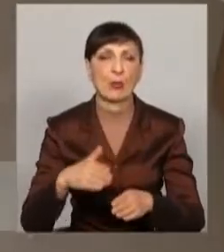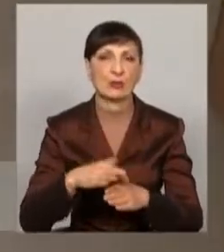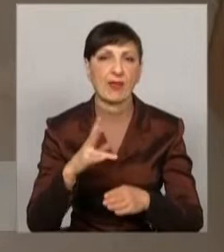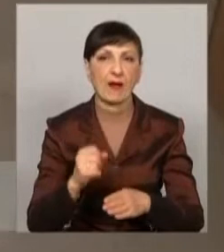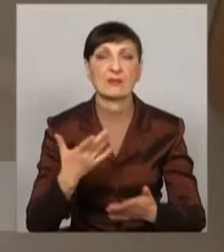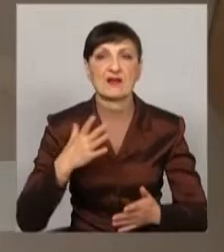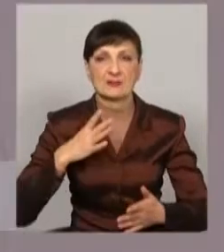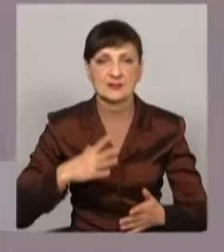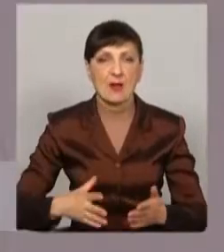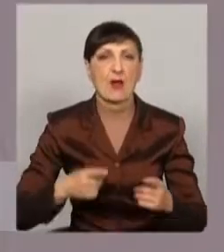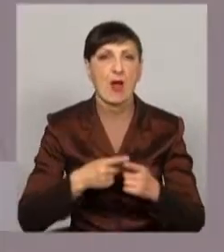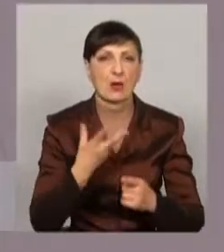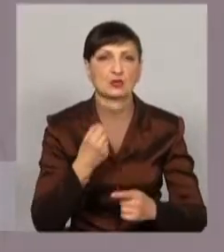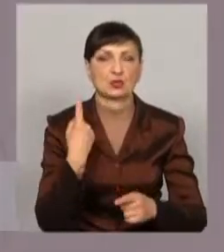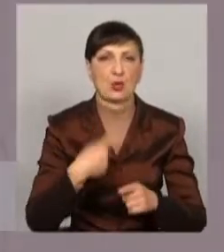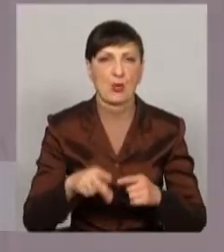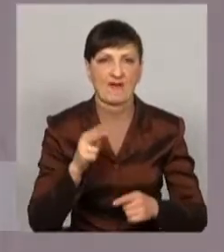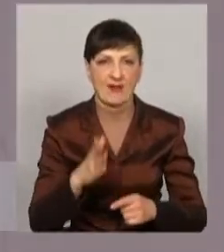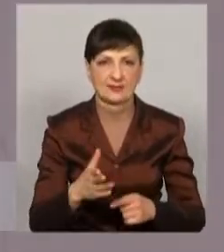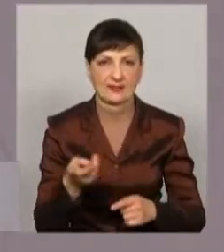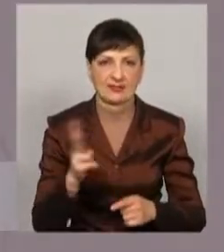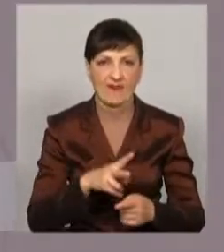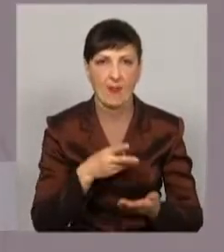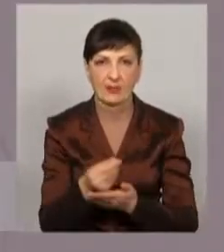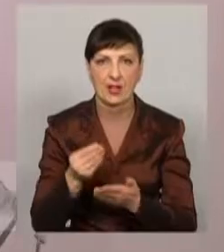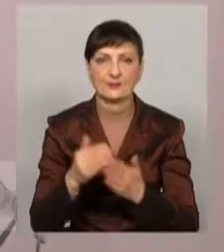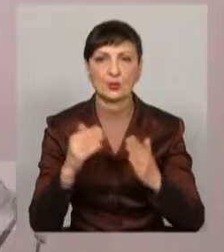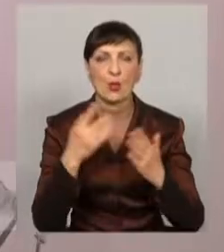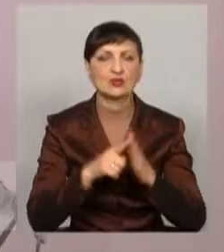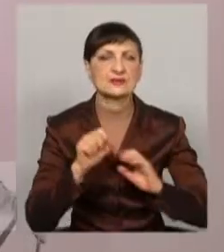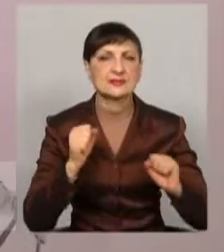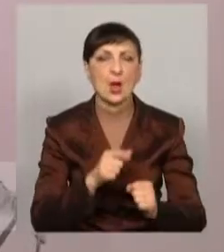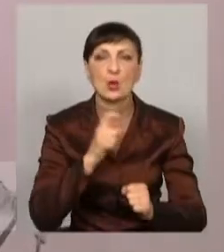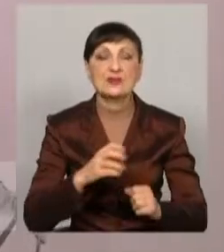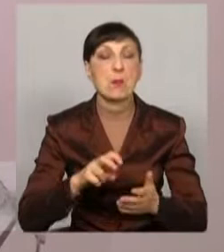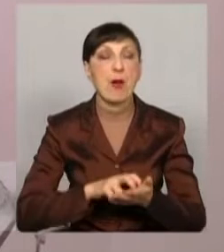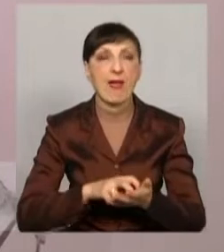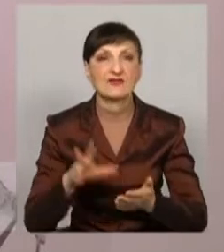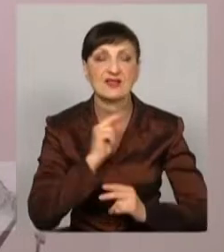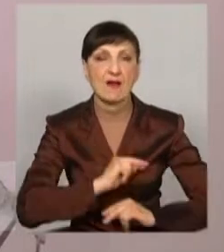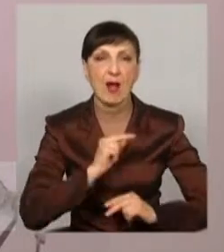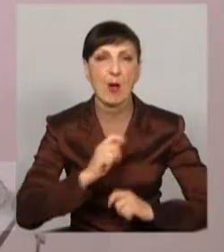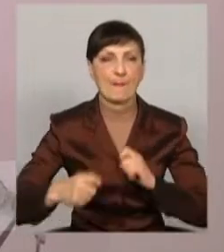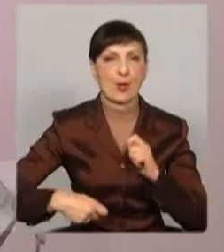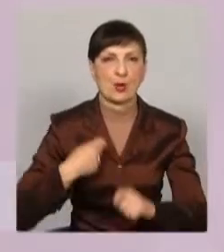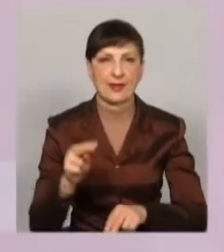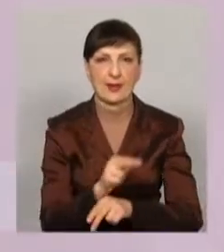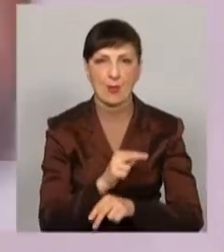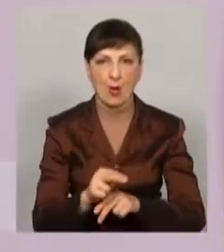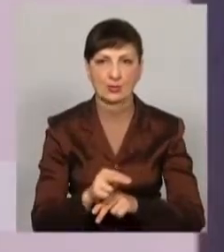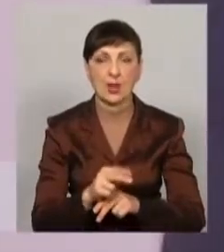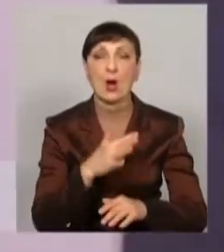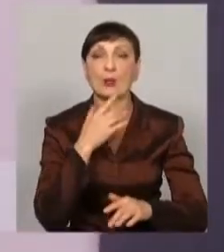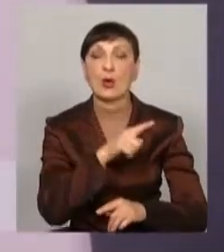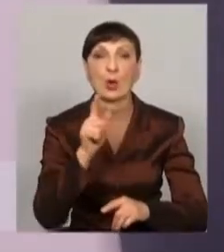теперь им приходится платить еще и за съемное жилье. Так как дом начал промерзать, люди боятся, что все работы пойдут на смарку. Из-за чего